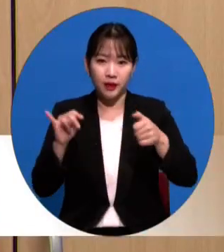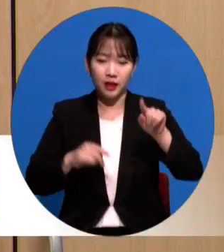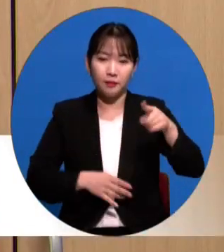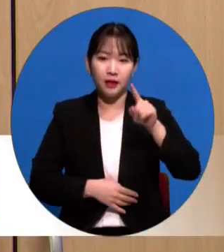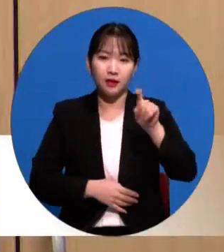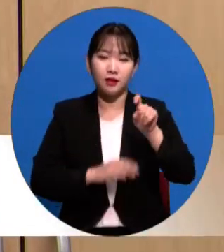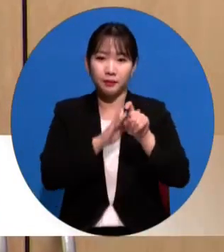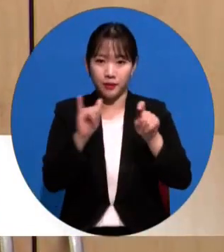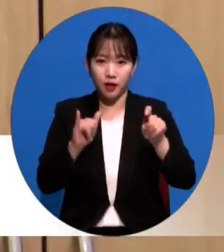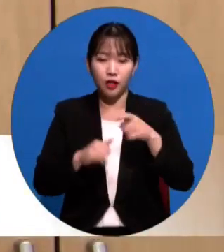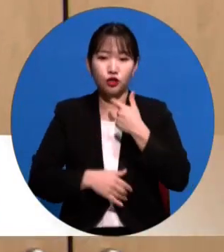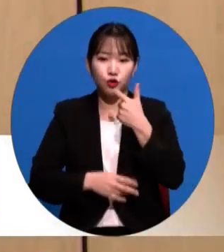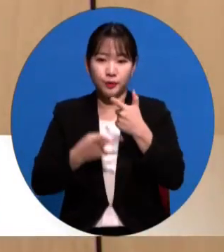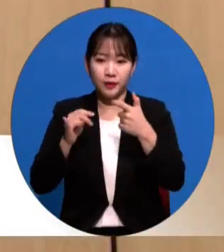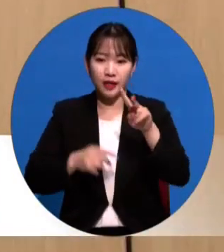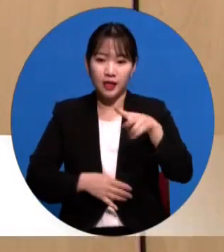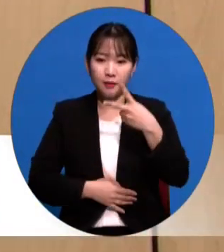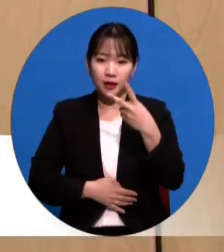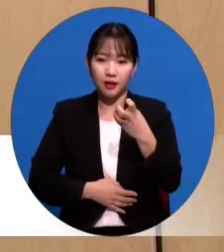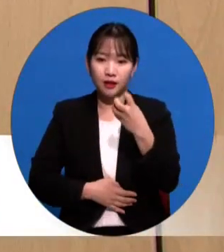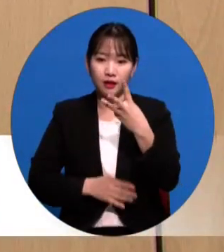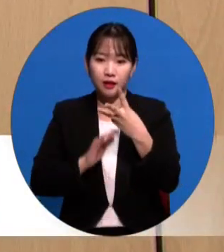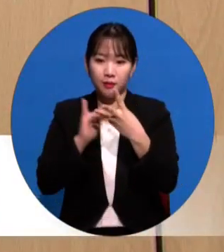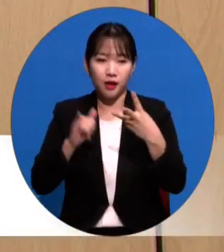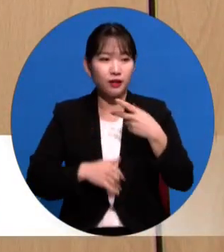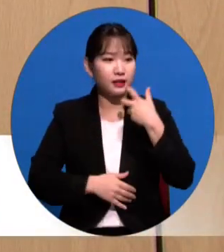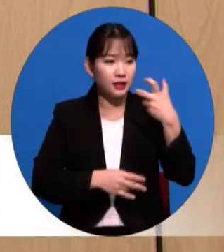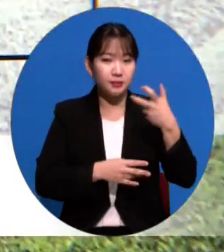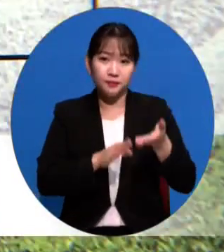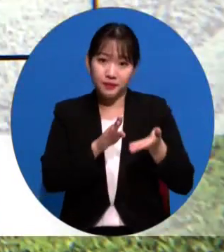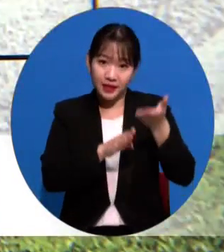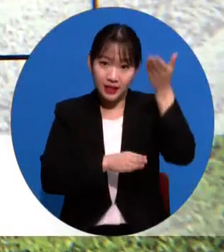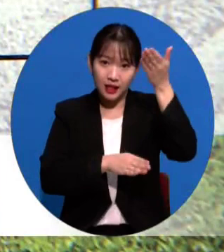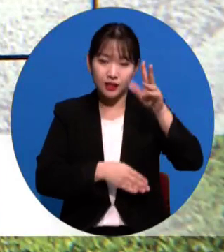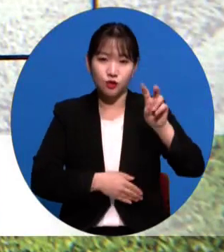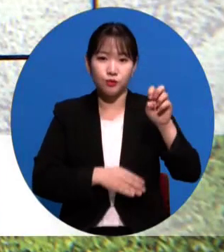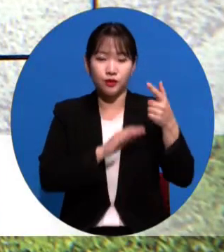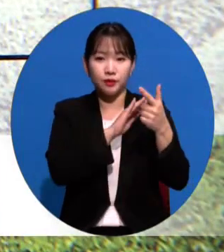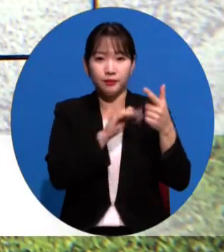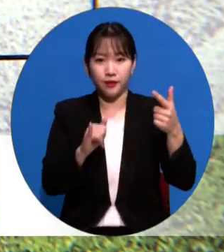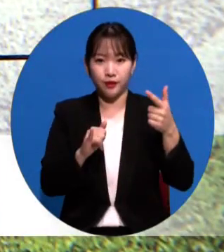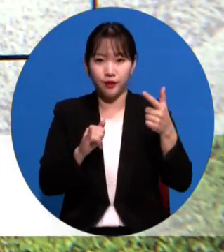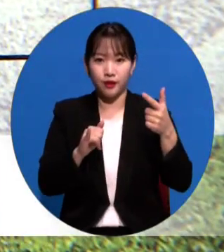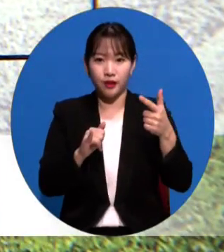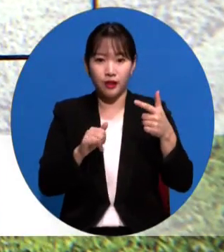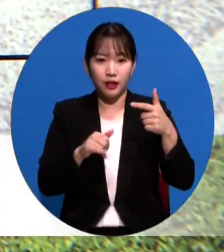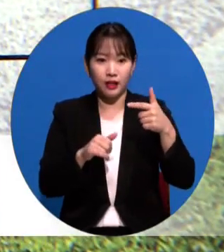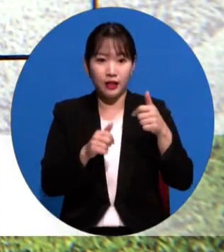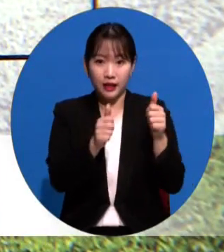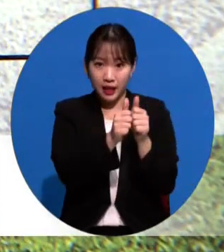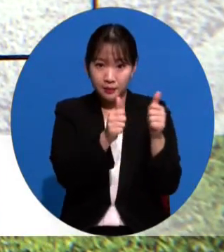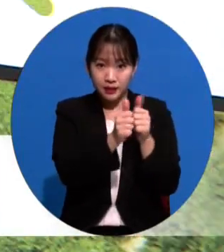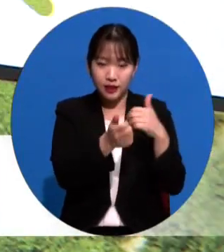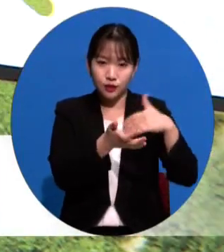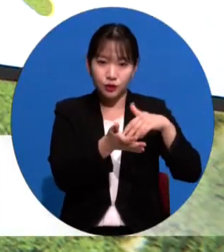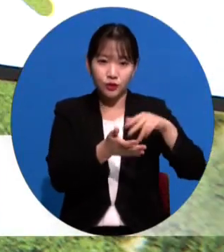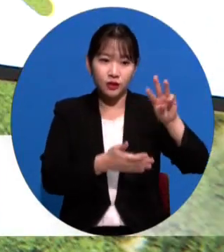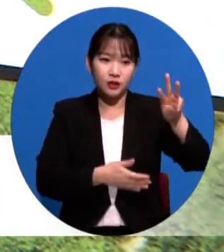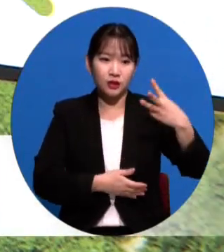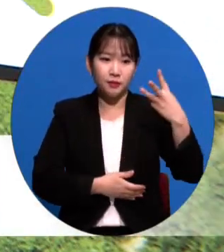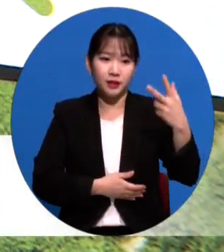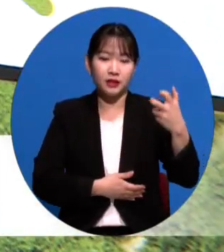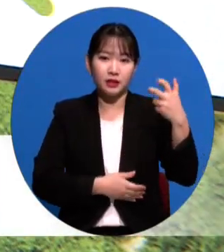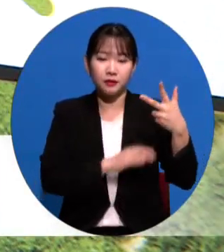11명 60대 200 33명 70세 이상의 26명이고 성별로는 남성